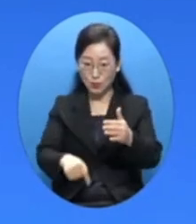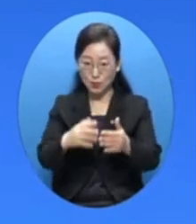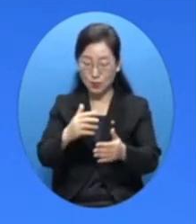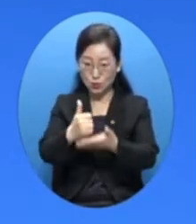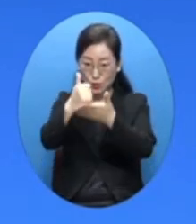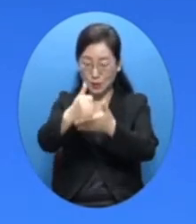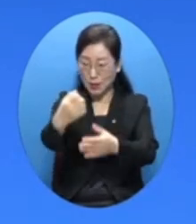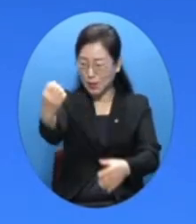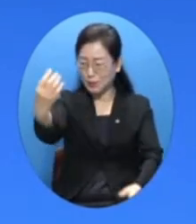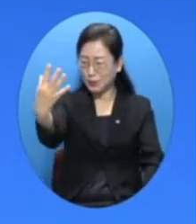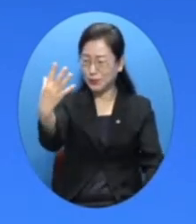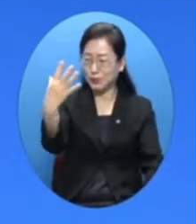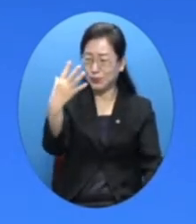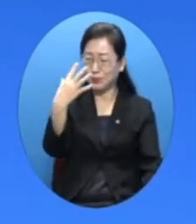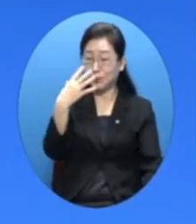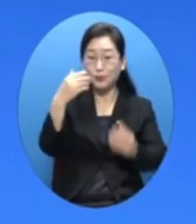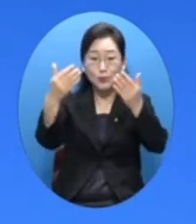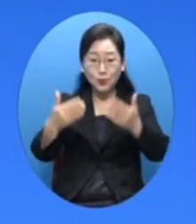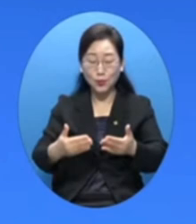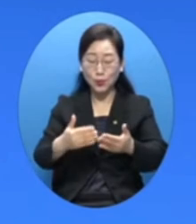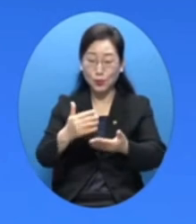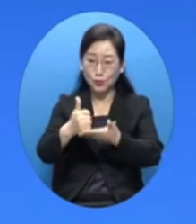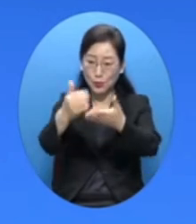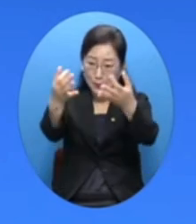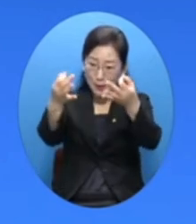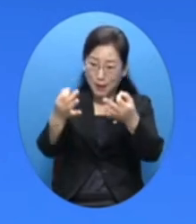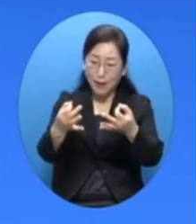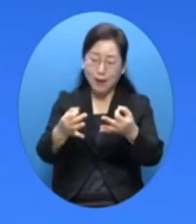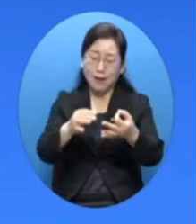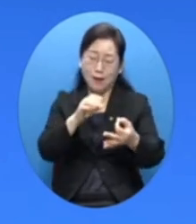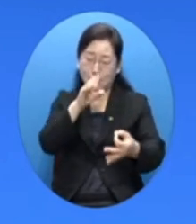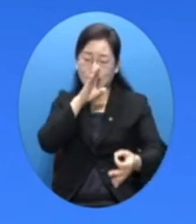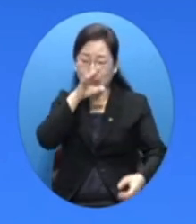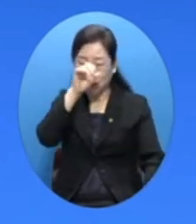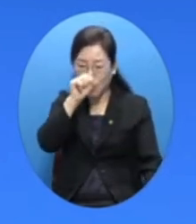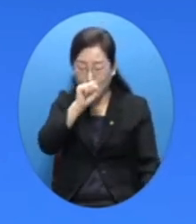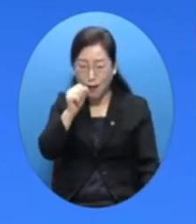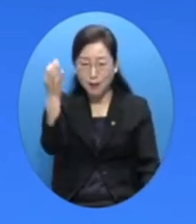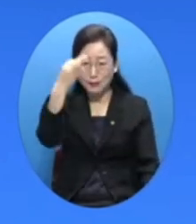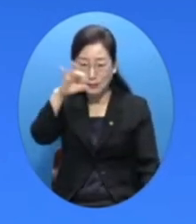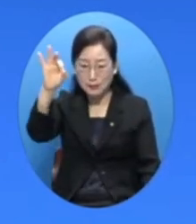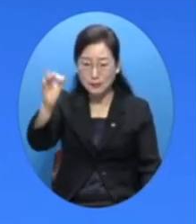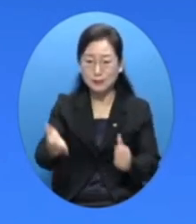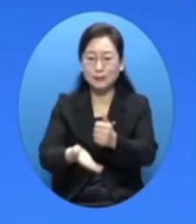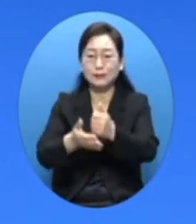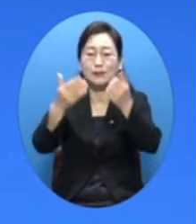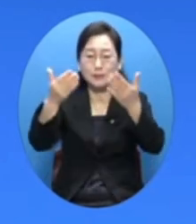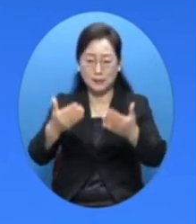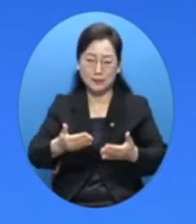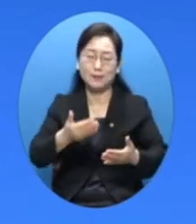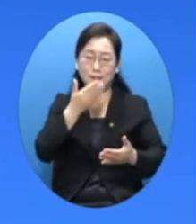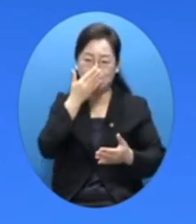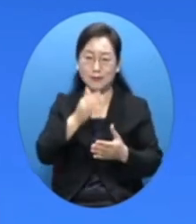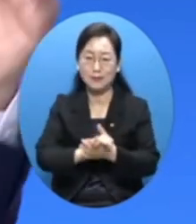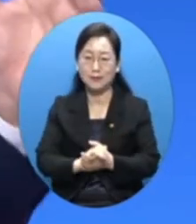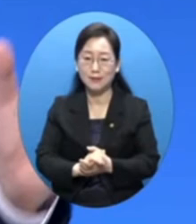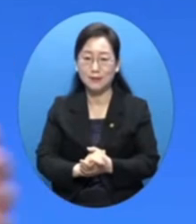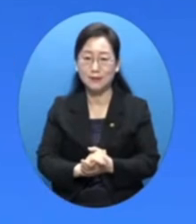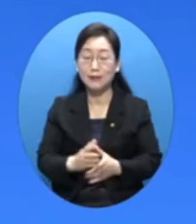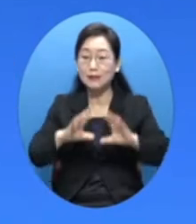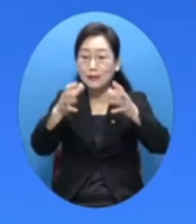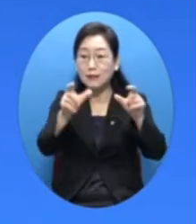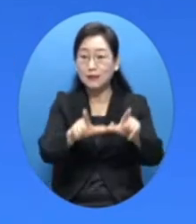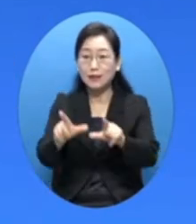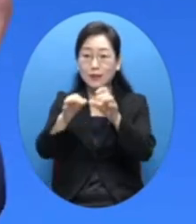비춰지면 주님 보시기에 참 좋았더라 인정받고 친절받는 삶을 살게 되는 것입니다. 이상